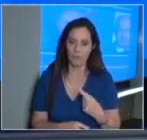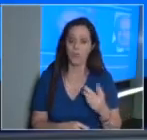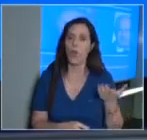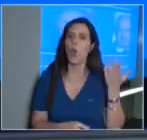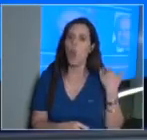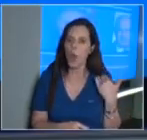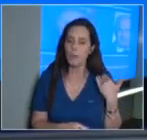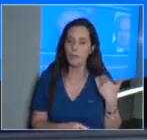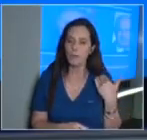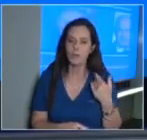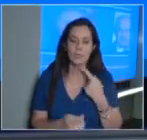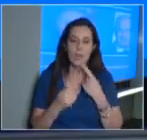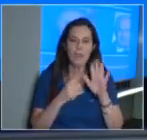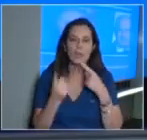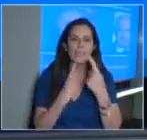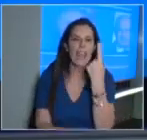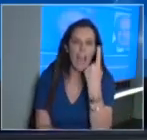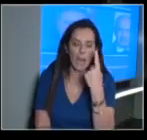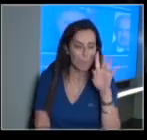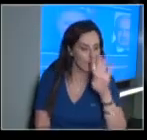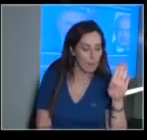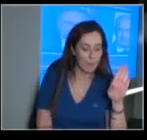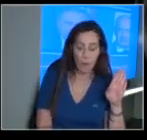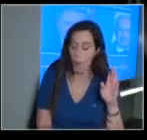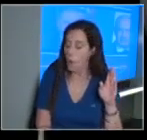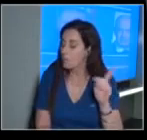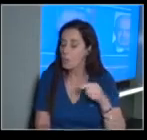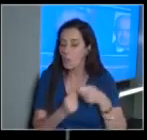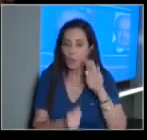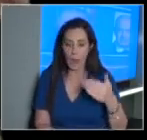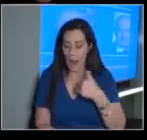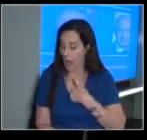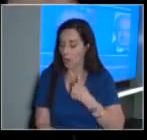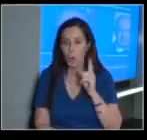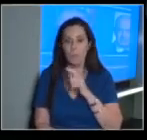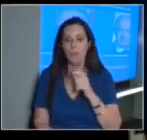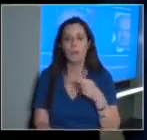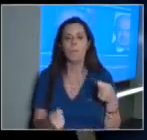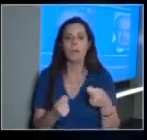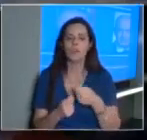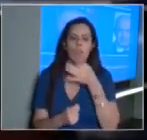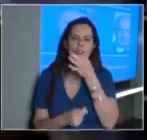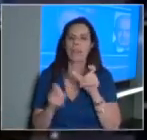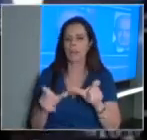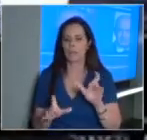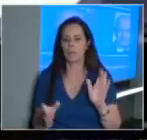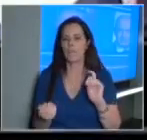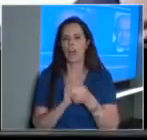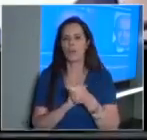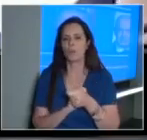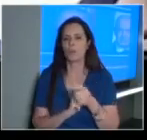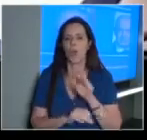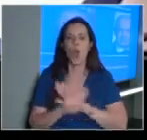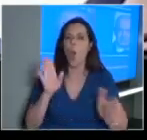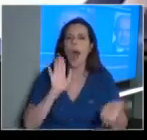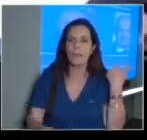היה שיח אחד בין ראש הממשלה או מי מאנשיו אליי או למי מאנשיי ביחס לשאלת החסינות והרפורמות המשפטיות, לא